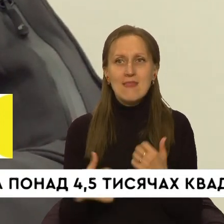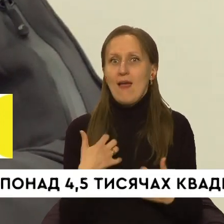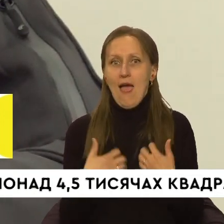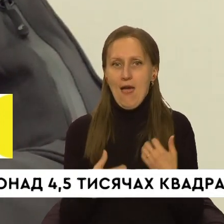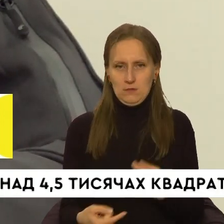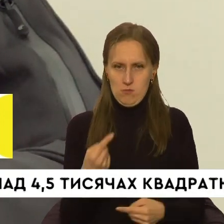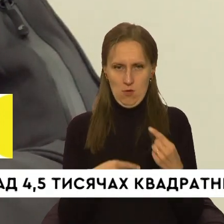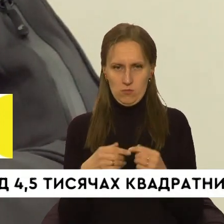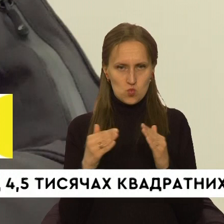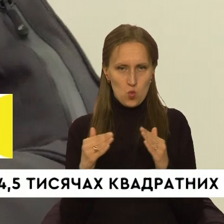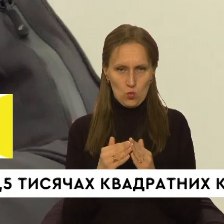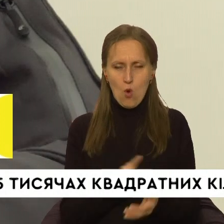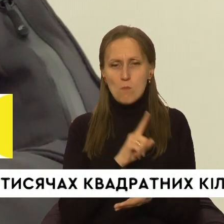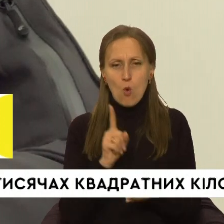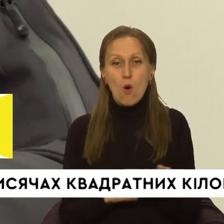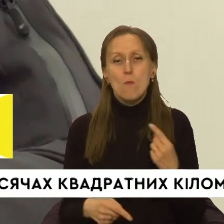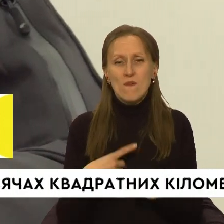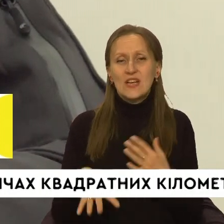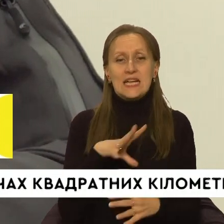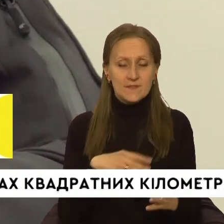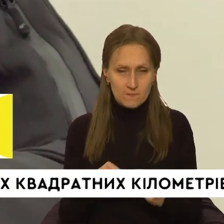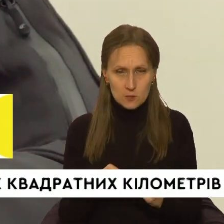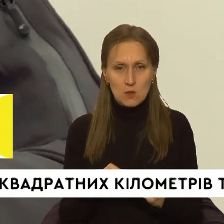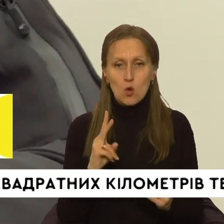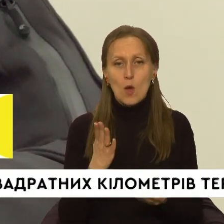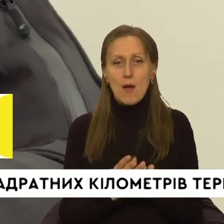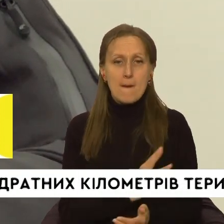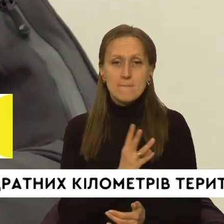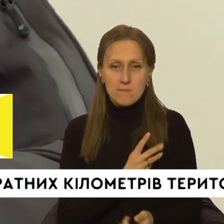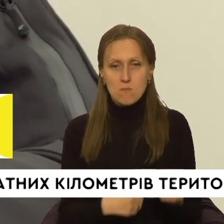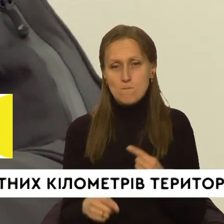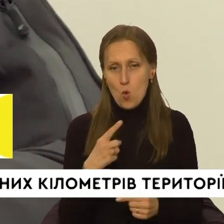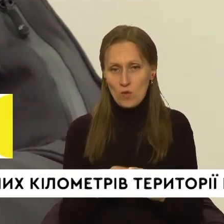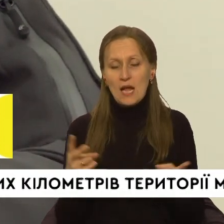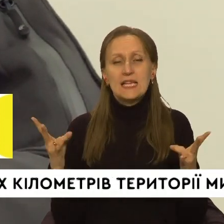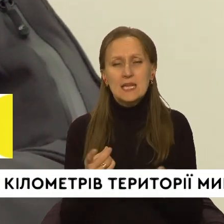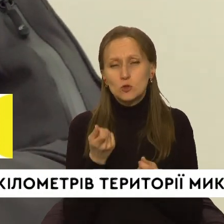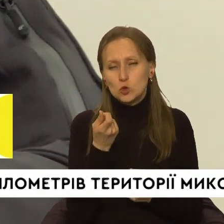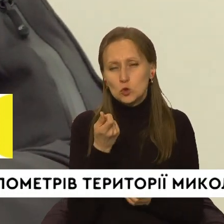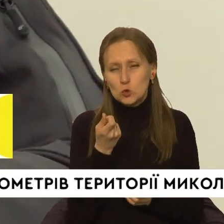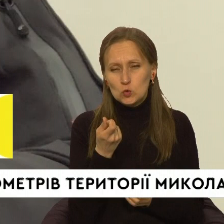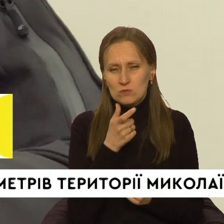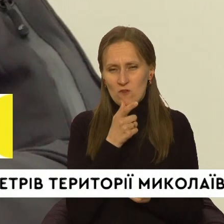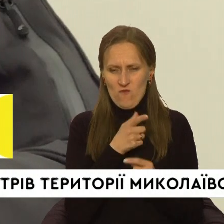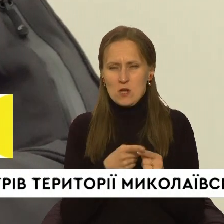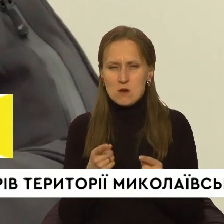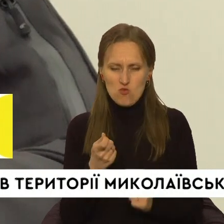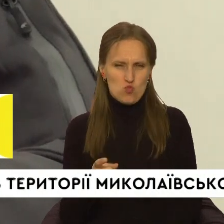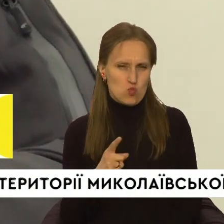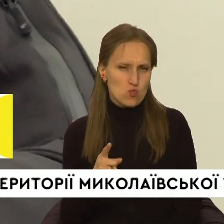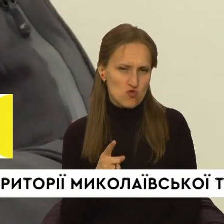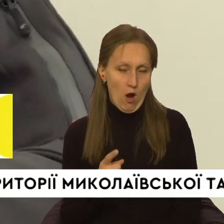поспішати повертатися додому. Обов'язково повернуться всі, от, хто має бажання повернутися, але треба трошечки невеликий час